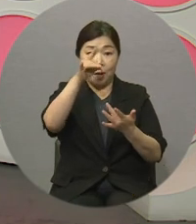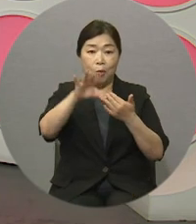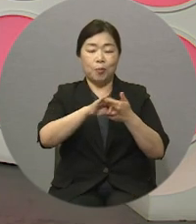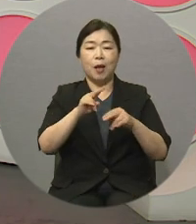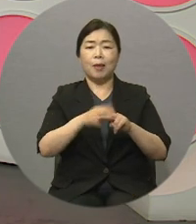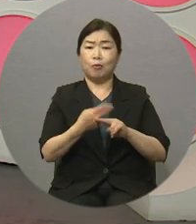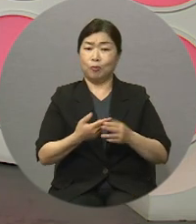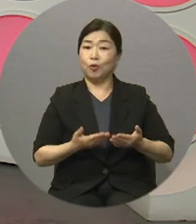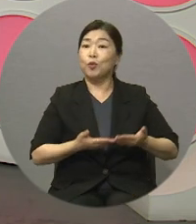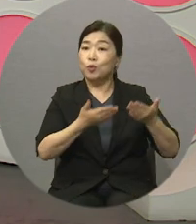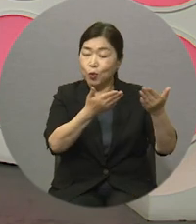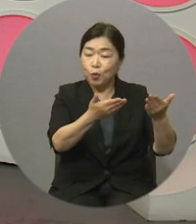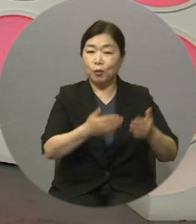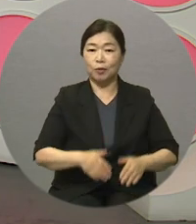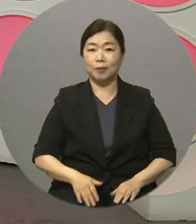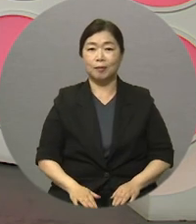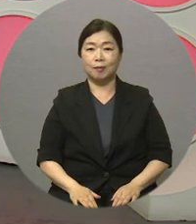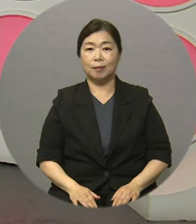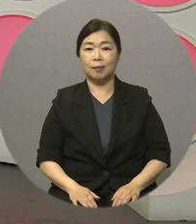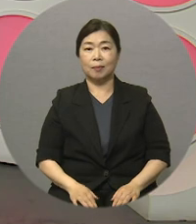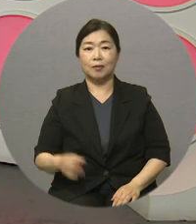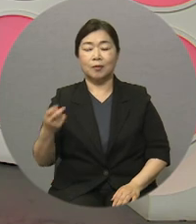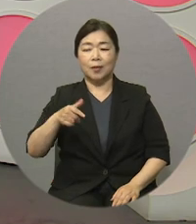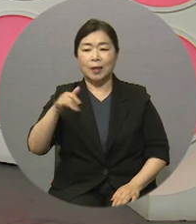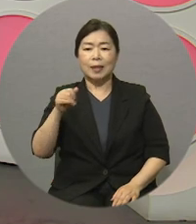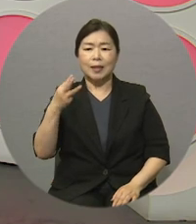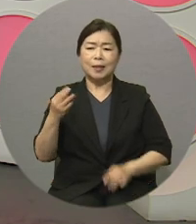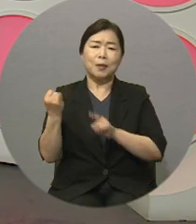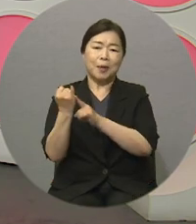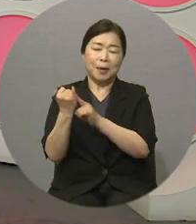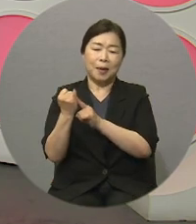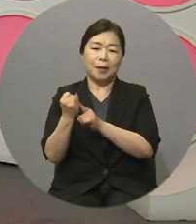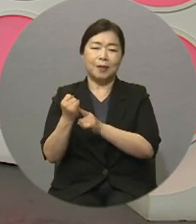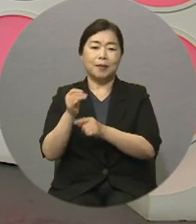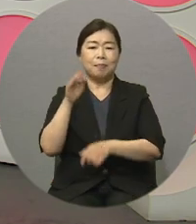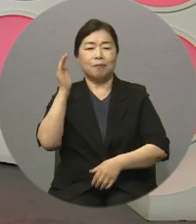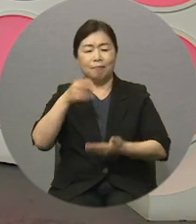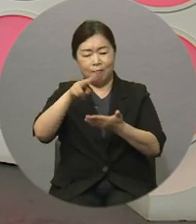상품도 받으시고 네. 길정아의 예쁜 목소리로 또 소개하더라고요.